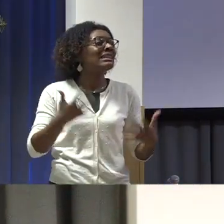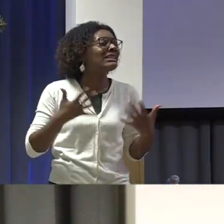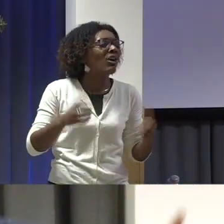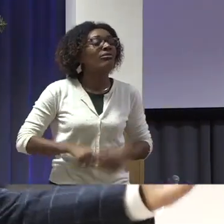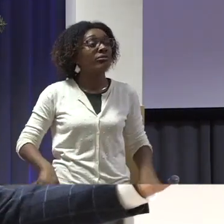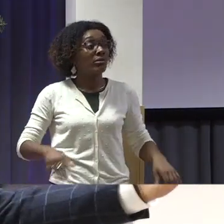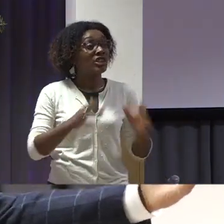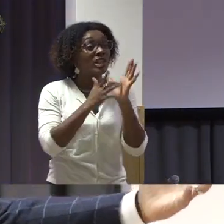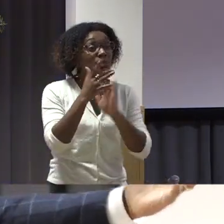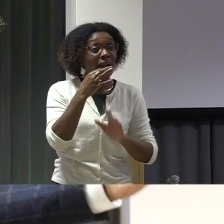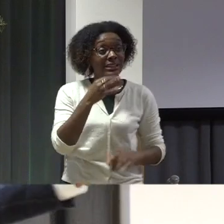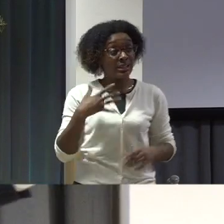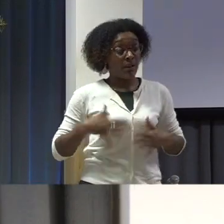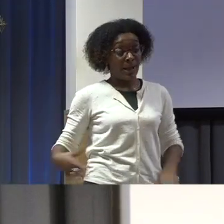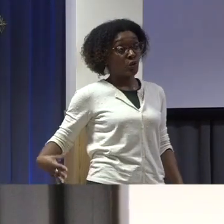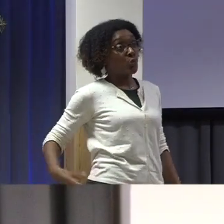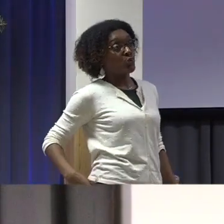sorti deux mois